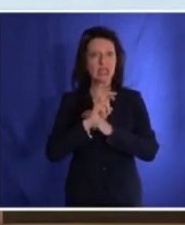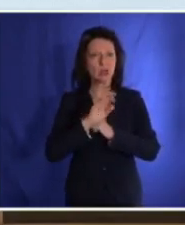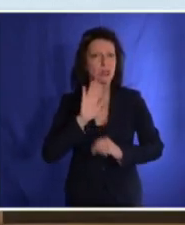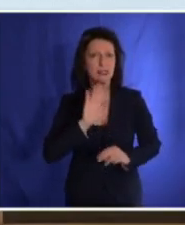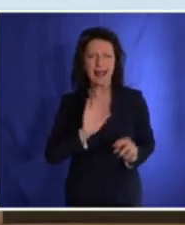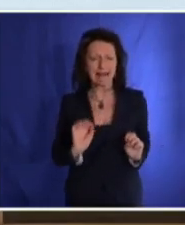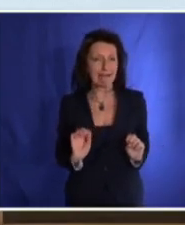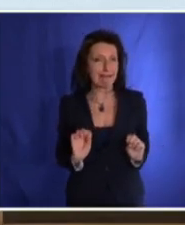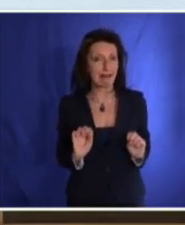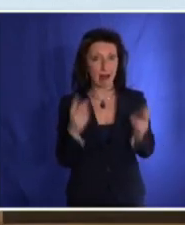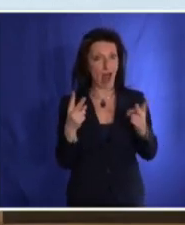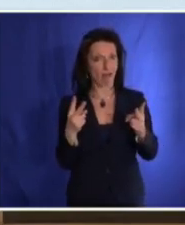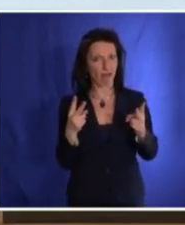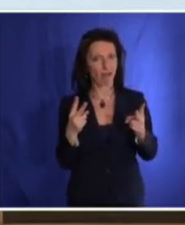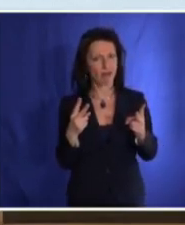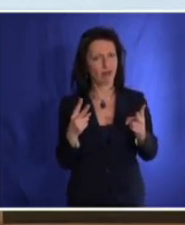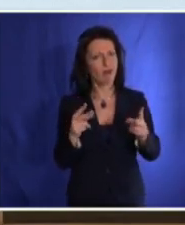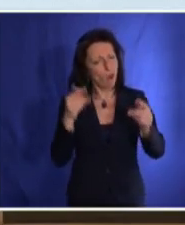stolz.